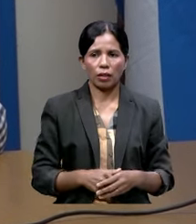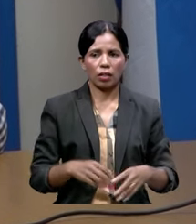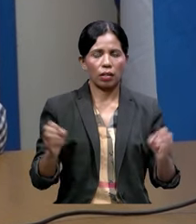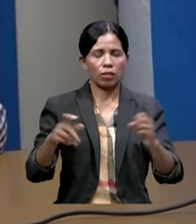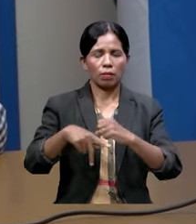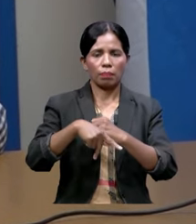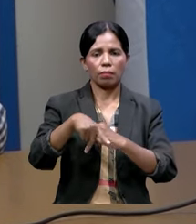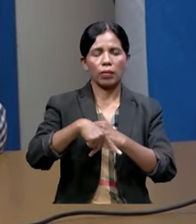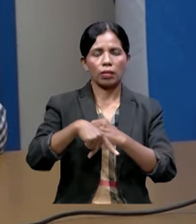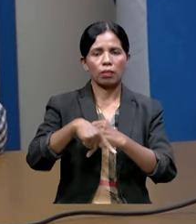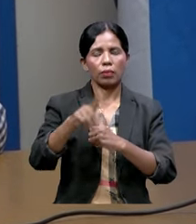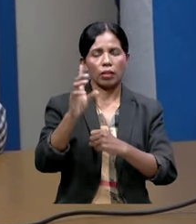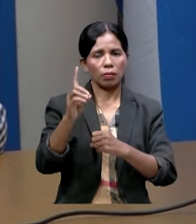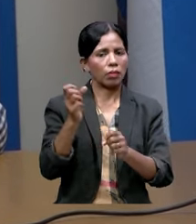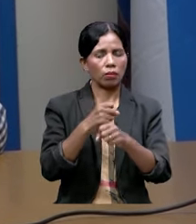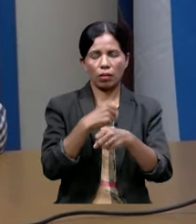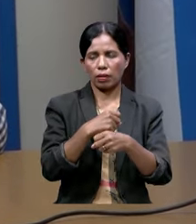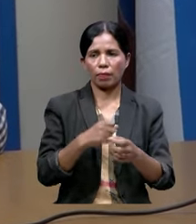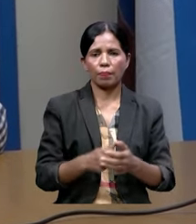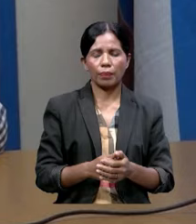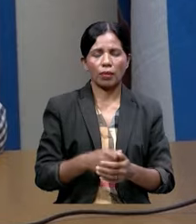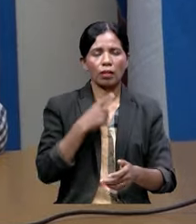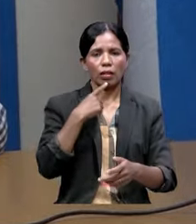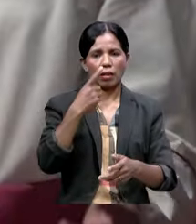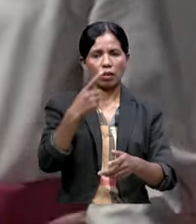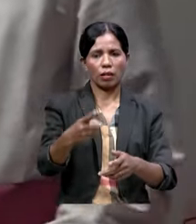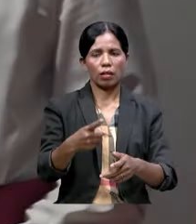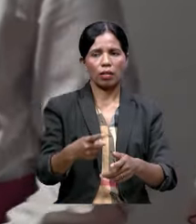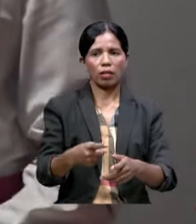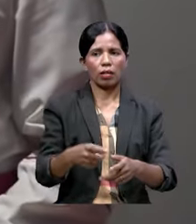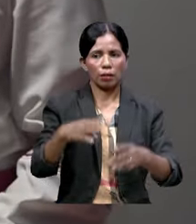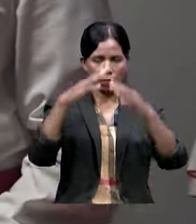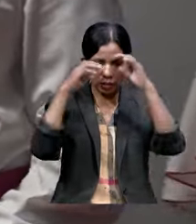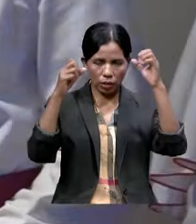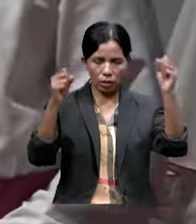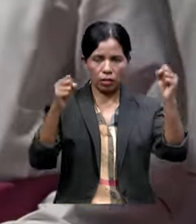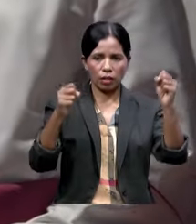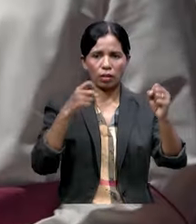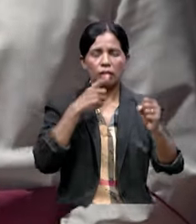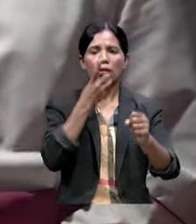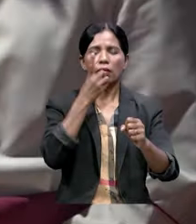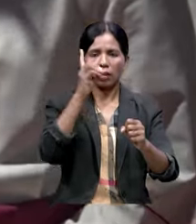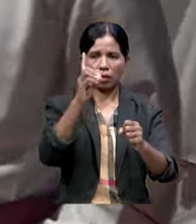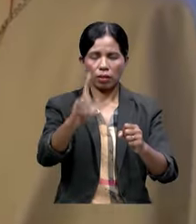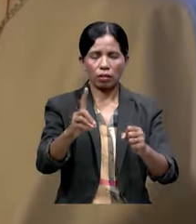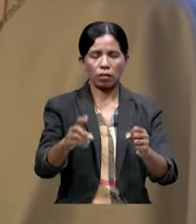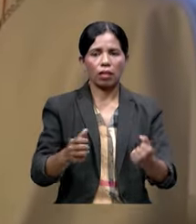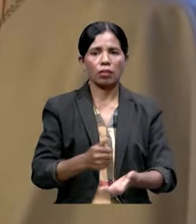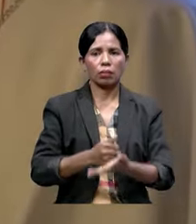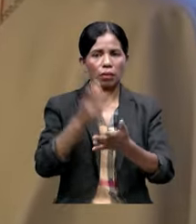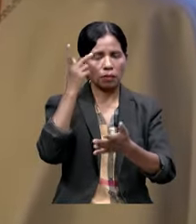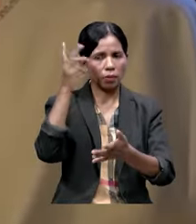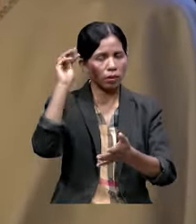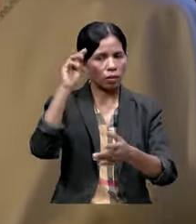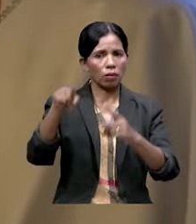ma ka tu halo. Isu remodelasaun sayo na konsumo publiko. No antes ne presidente republika mos deklara katak se apoya primer ministro